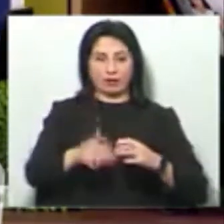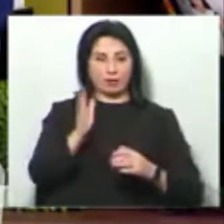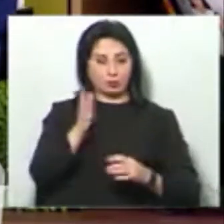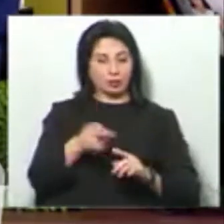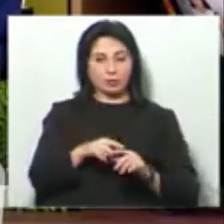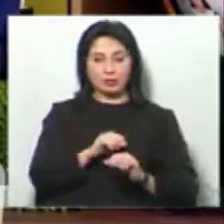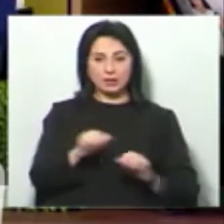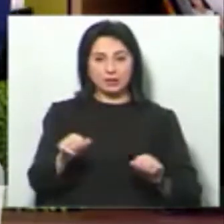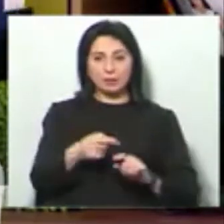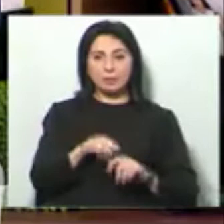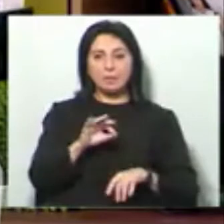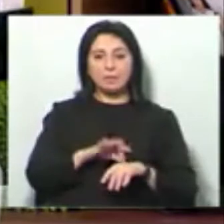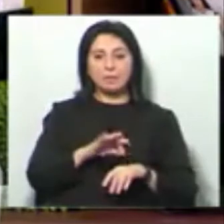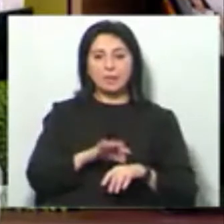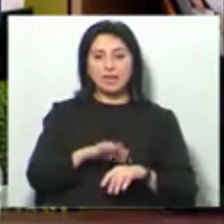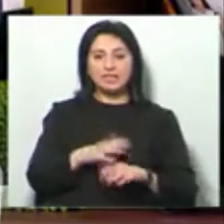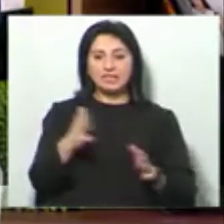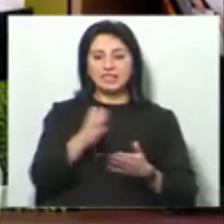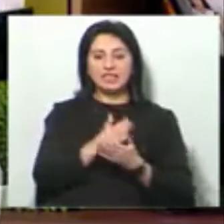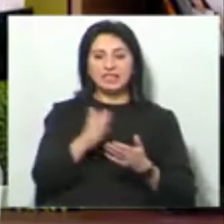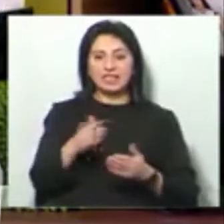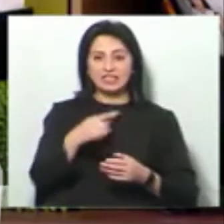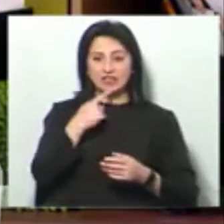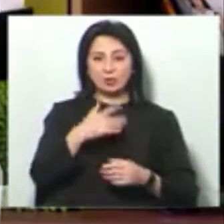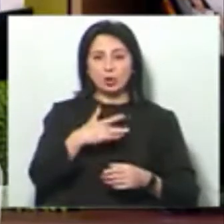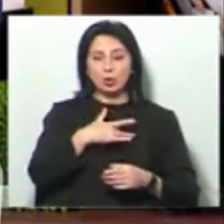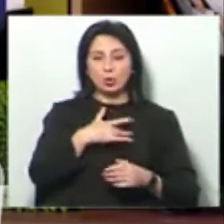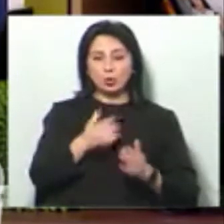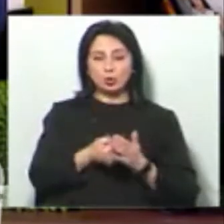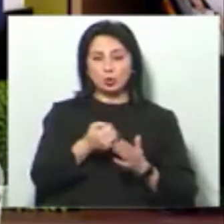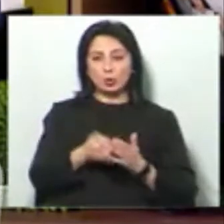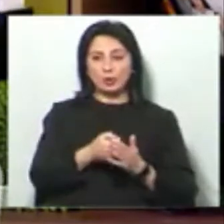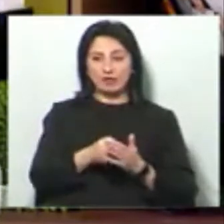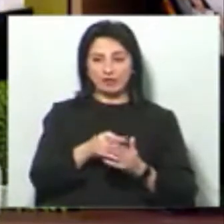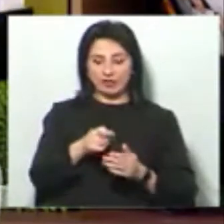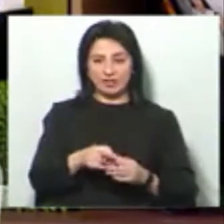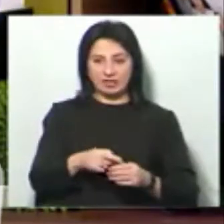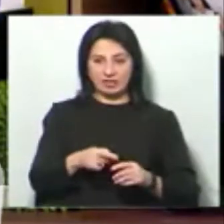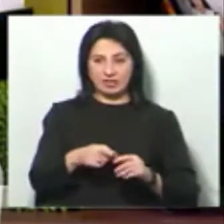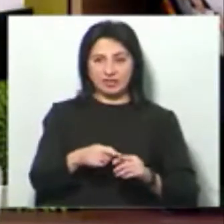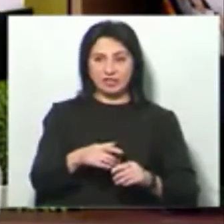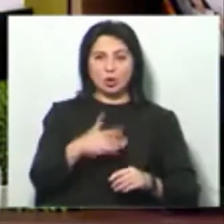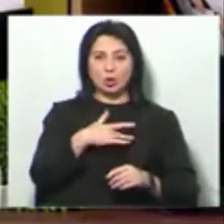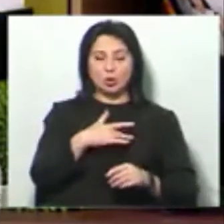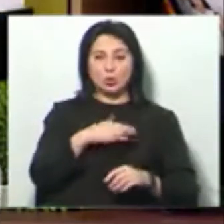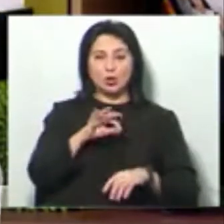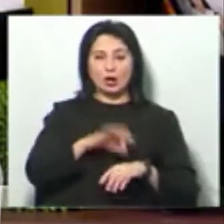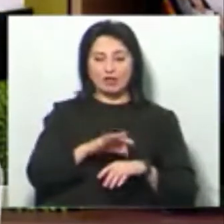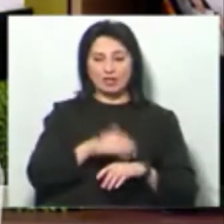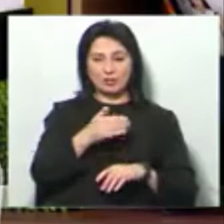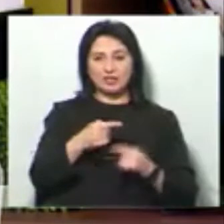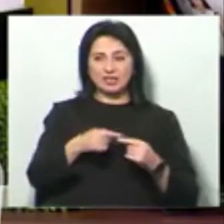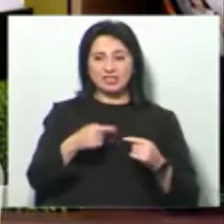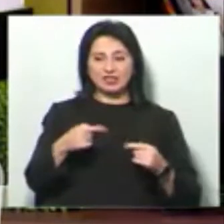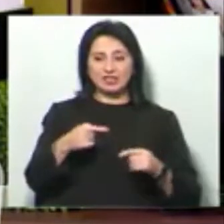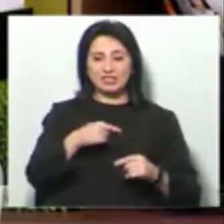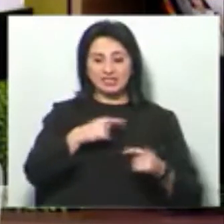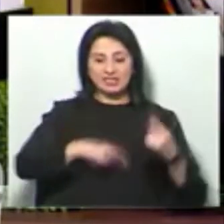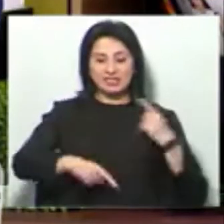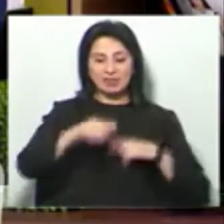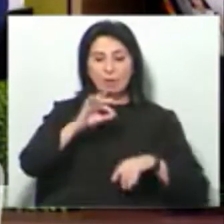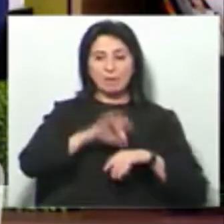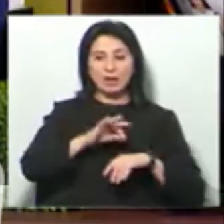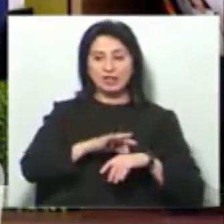არის პაციენტების დიდ ნაწილს გულის უკმარისობით და გულის შემეურ დაავადებით და სხვადასხვა სილოსისახთა სისტემის